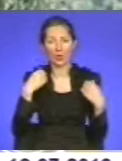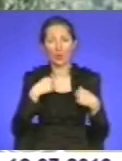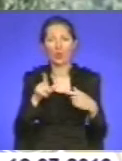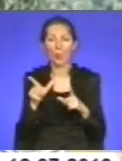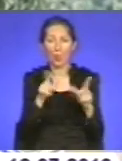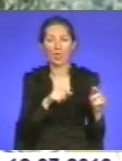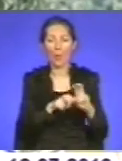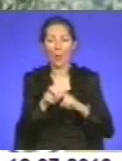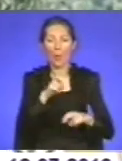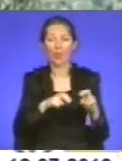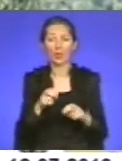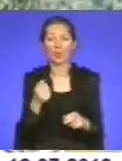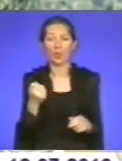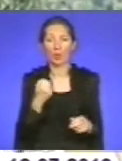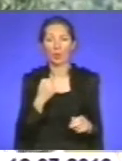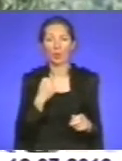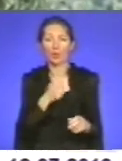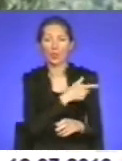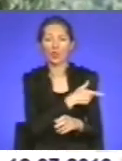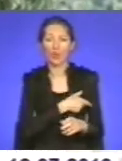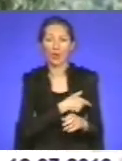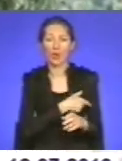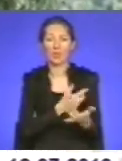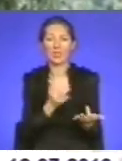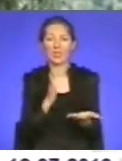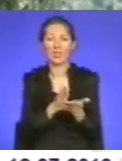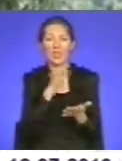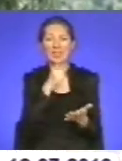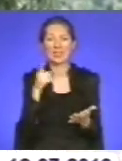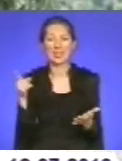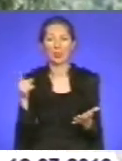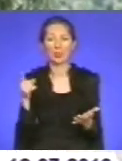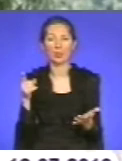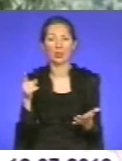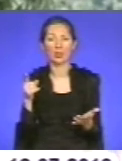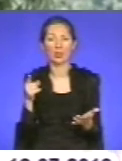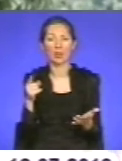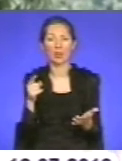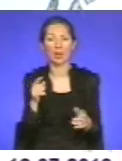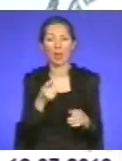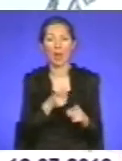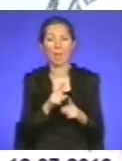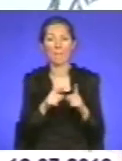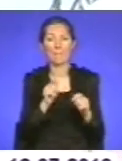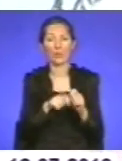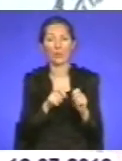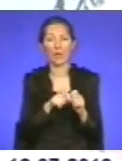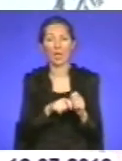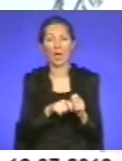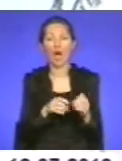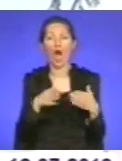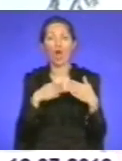і на бойове чергування. Ще, значить, є в нас термін переклеймовки, перепровірки. А